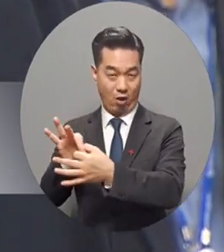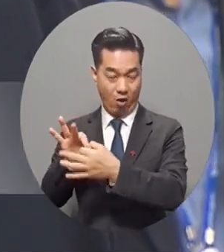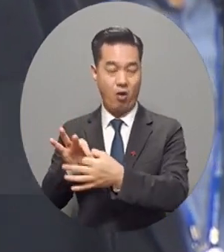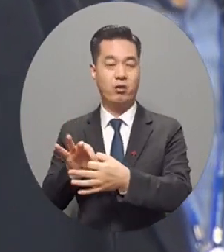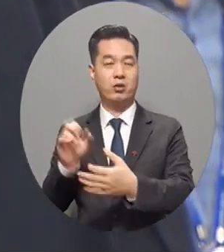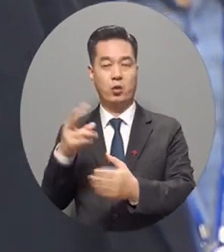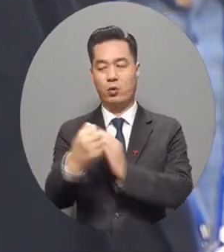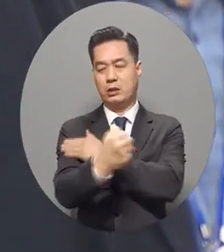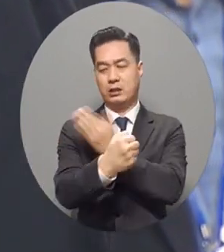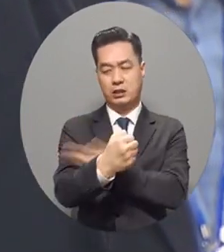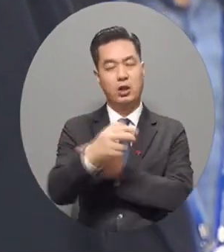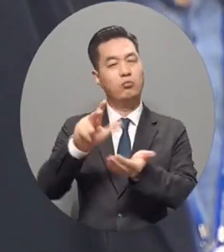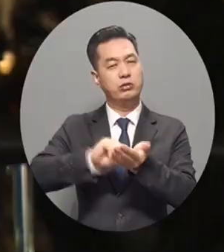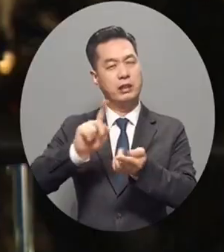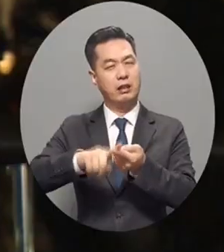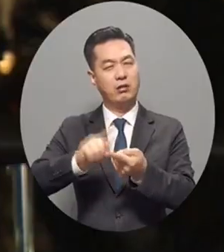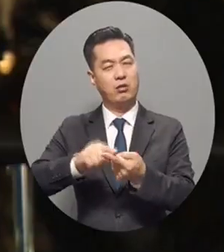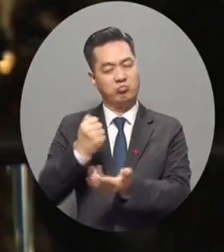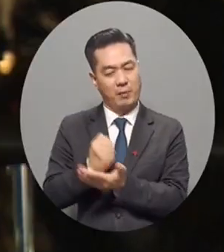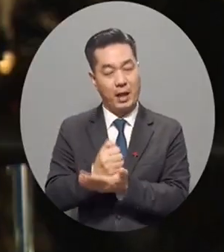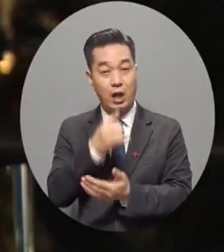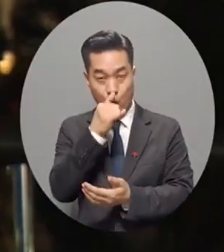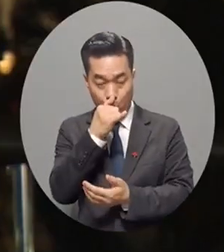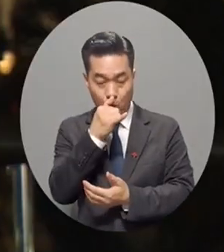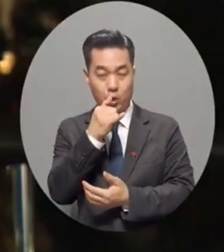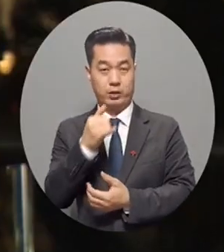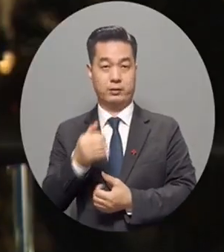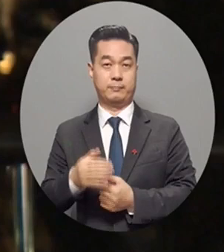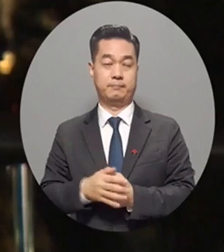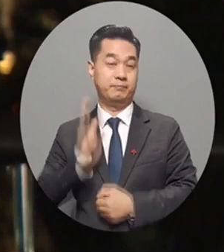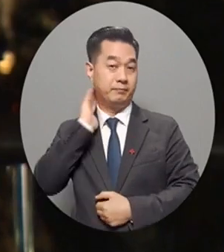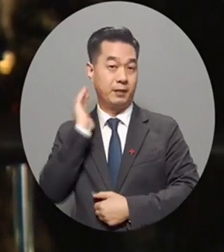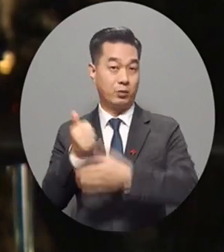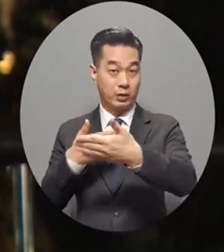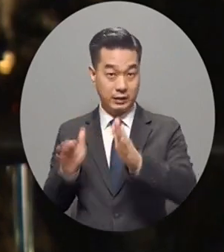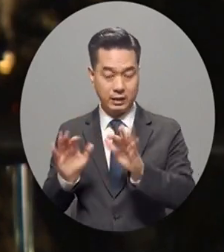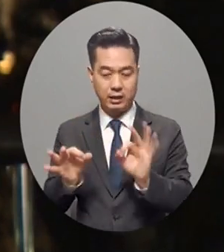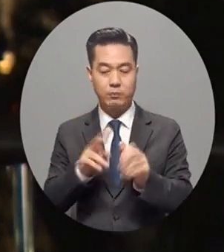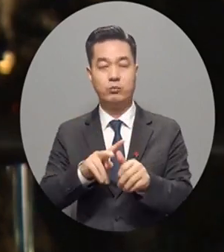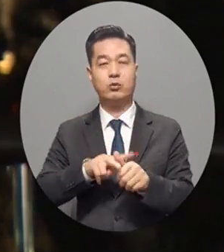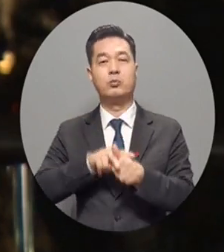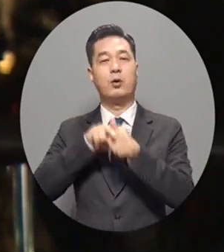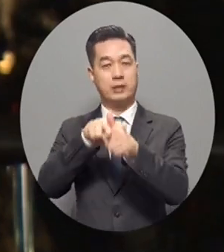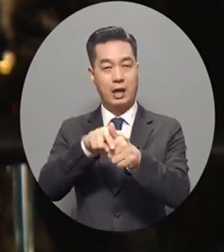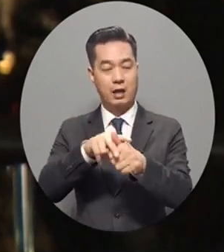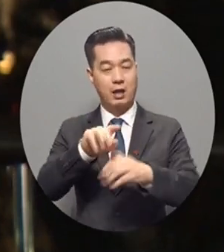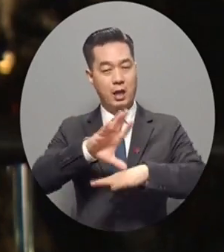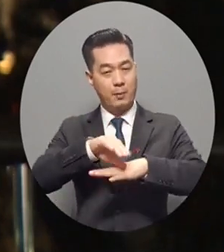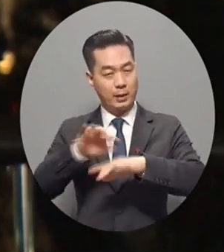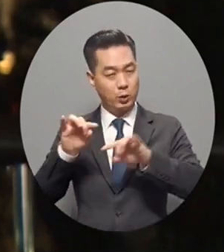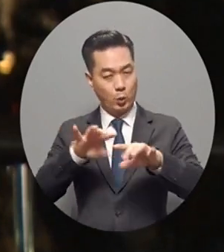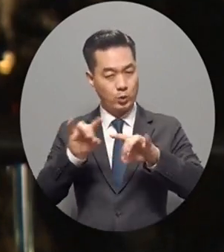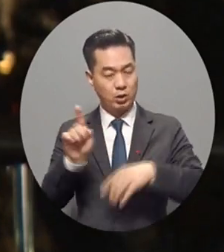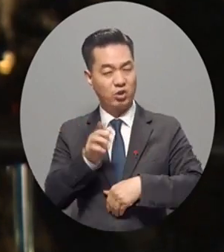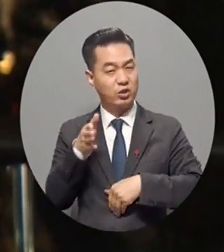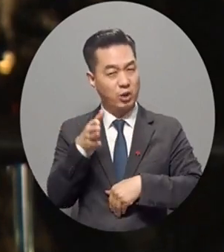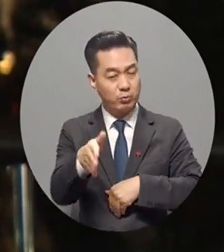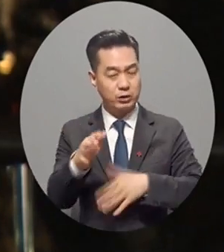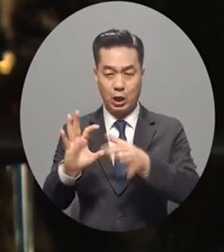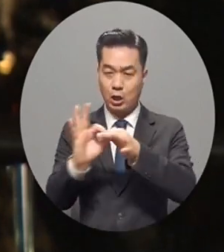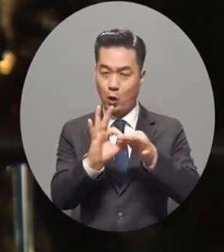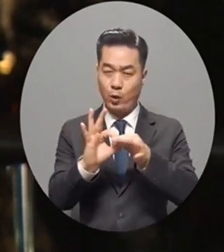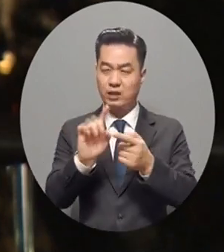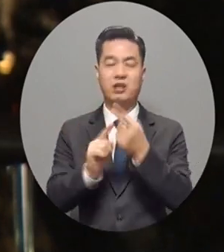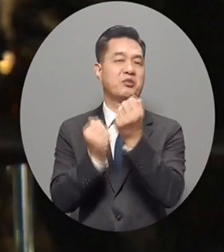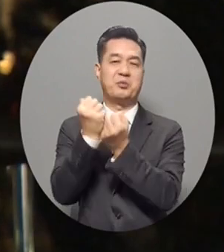등이 지적될 수 있습니다. 대통령실은 김 후보자가 방송과 통신에 어떤 전문성이나 연관성이 있는지는